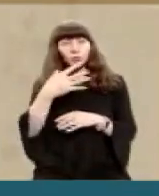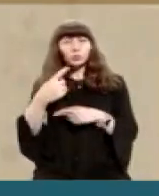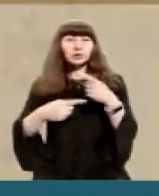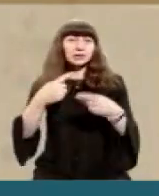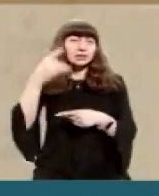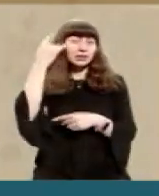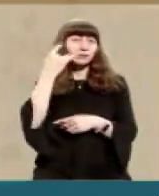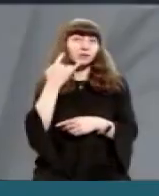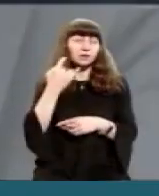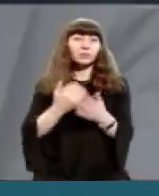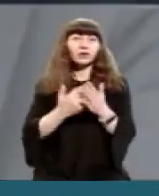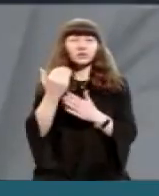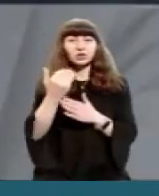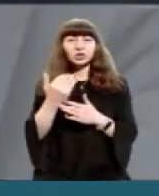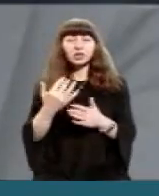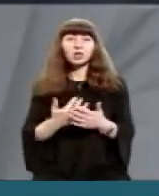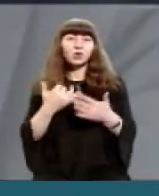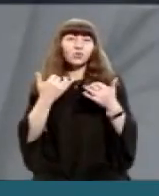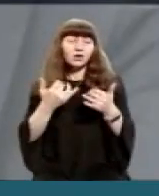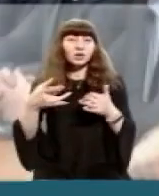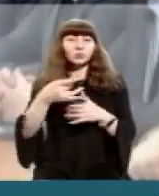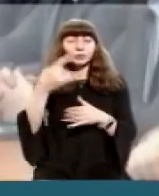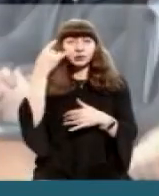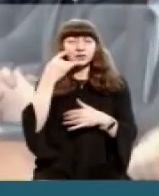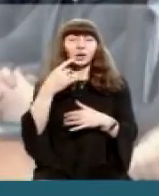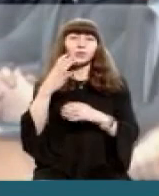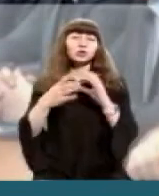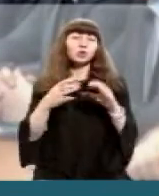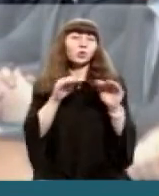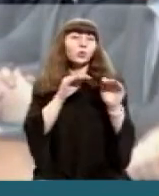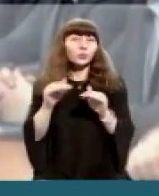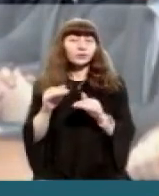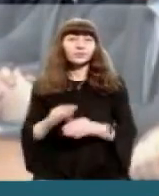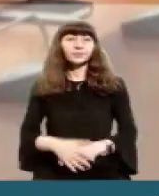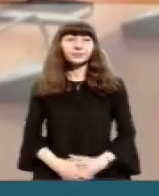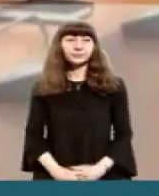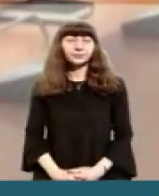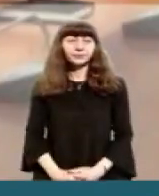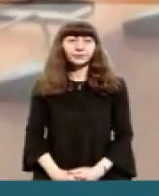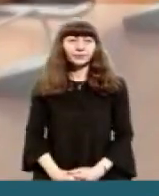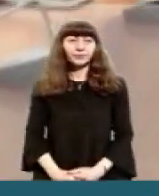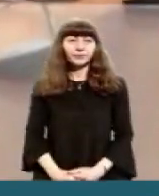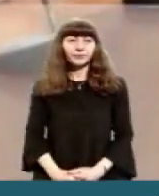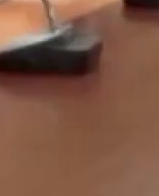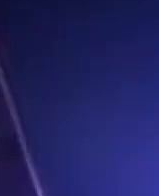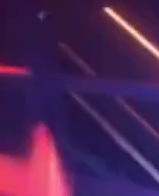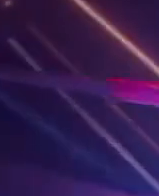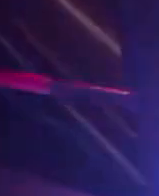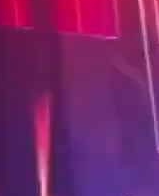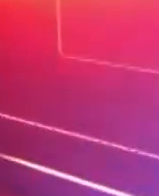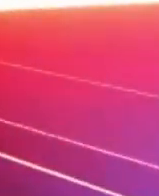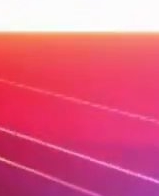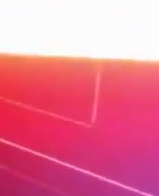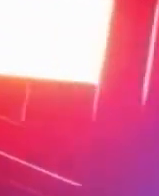наследия Казахстана, повышение авторитета республики на международной арене, а также изменение подходов к развитию спорта.